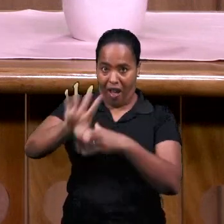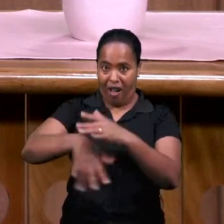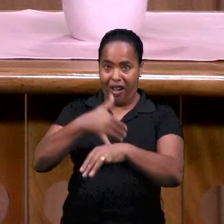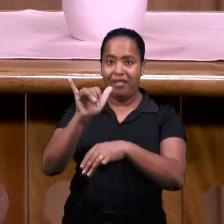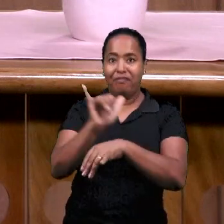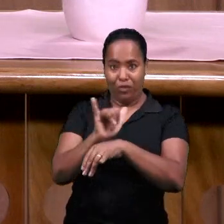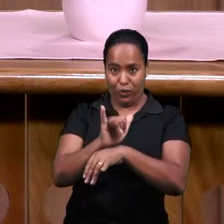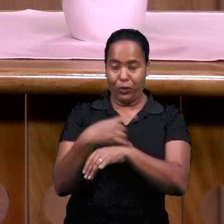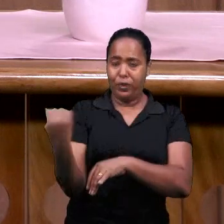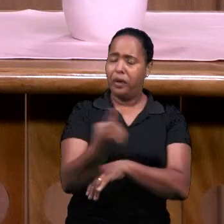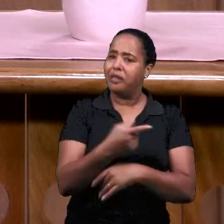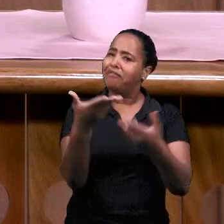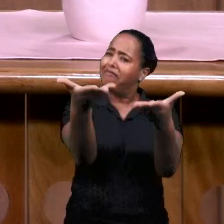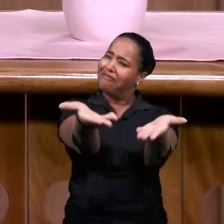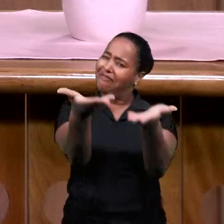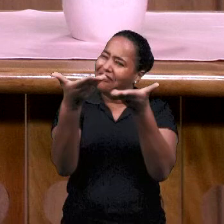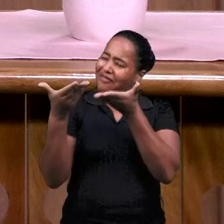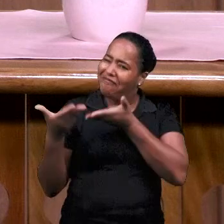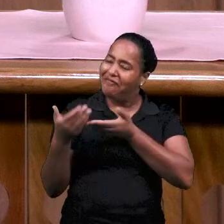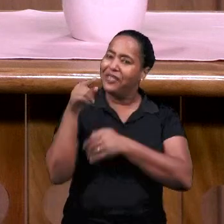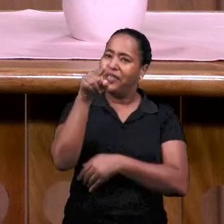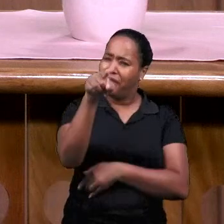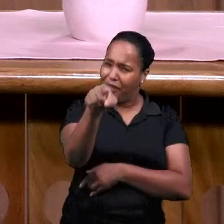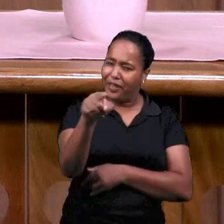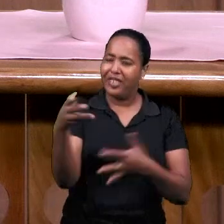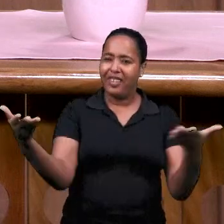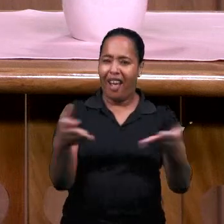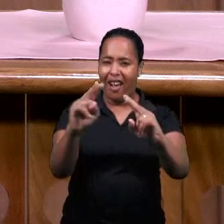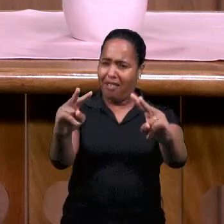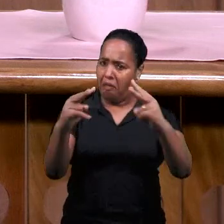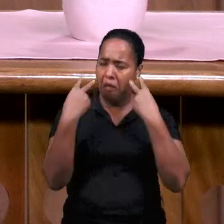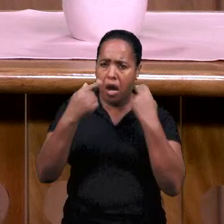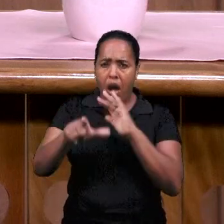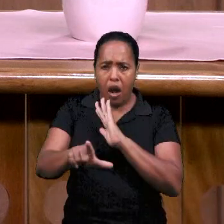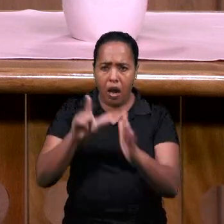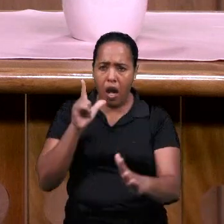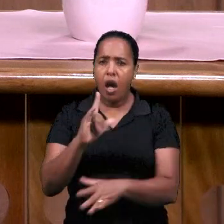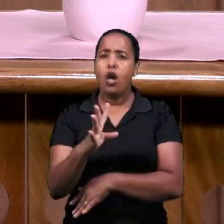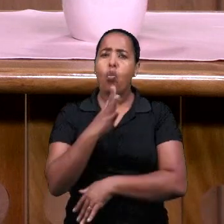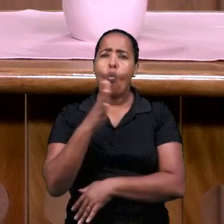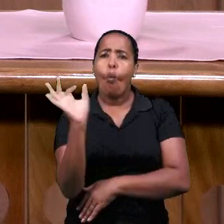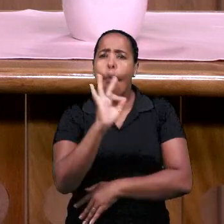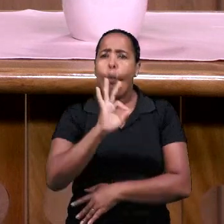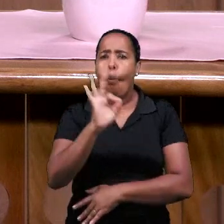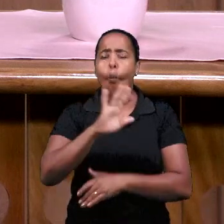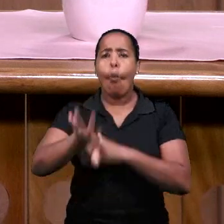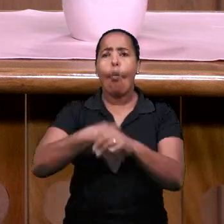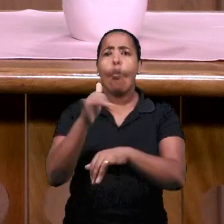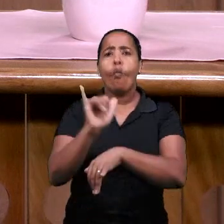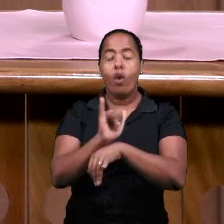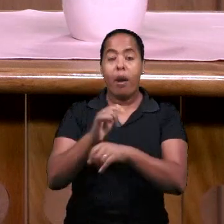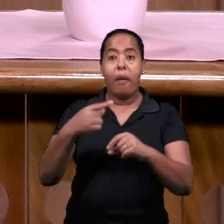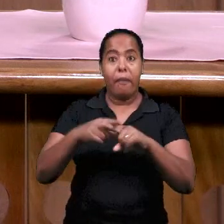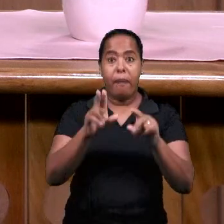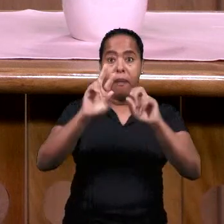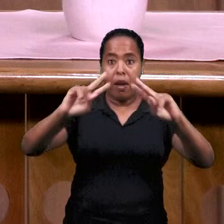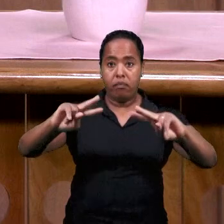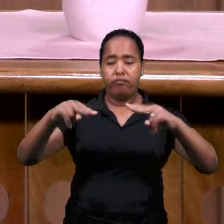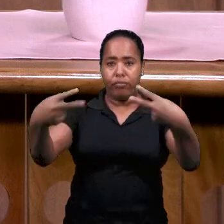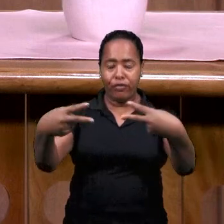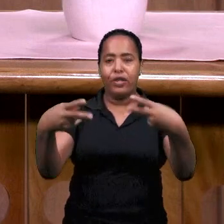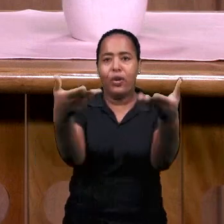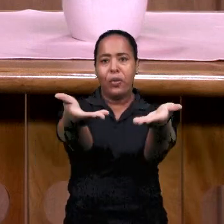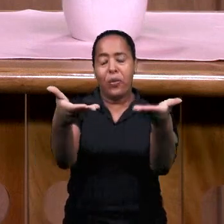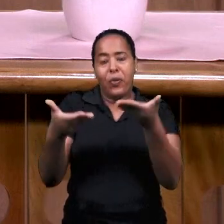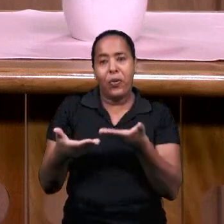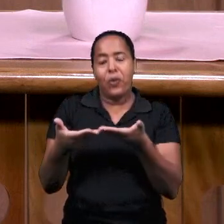notre canal YouTube. Je veux vous saluer, vous qui êtes arrivés maintenant, vous qui ne connaissiez pas encore notre canal, mais qui avez reçu un